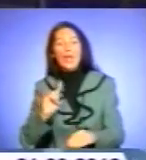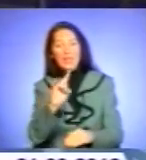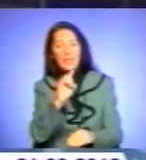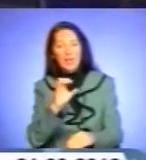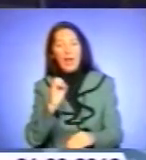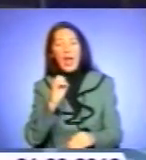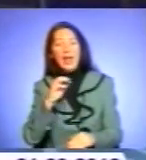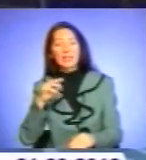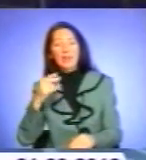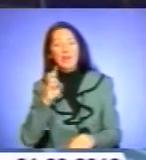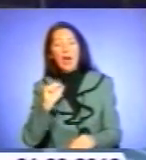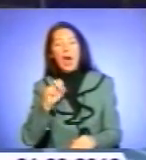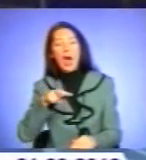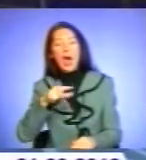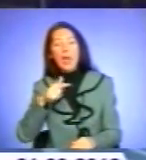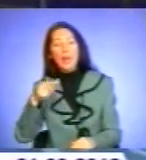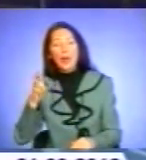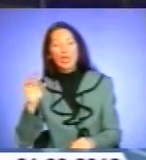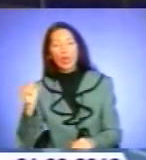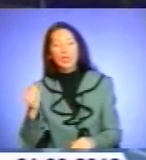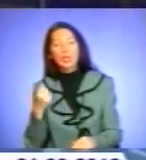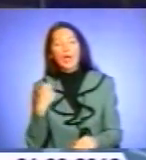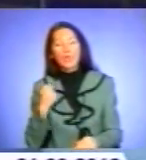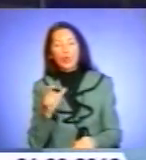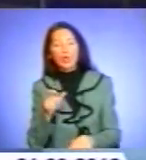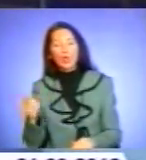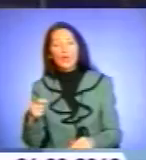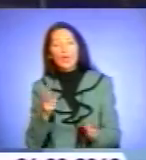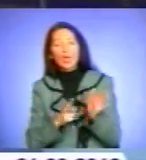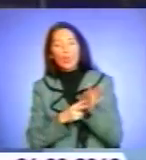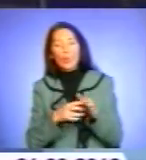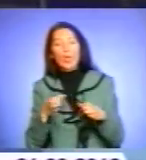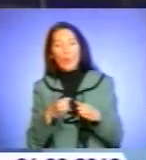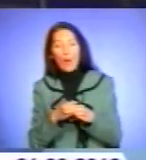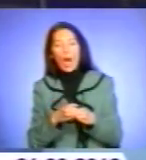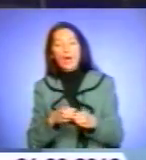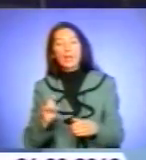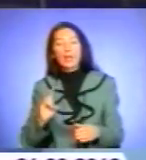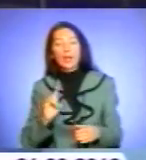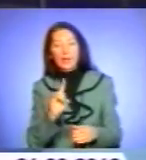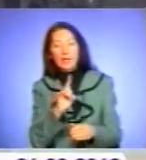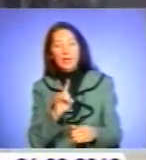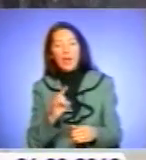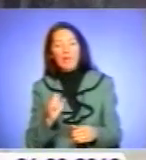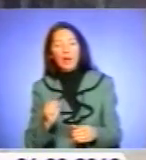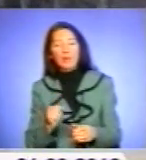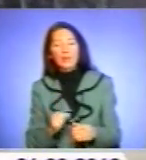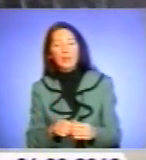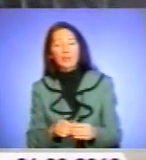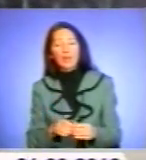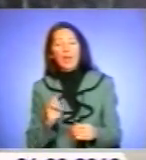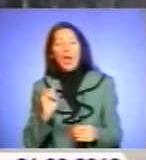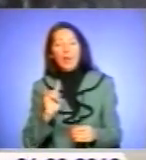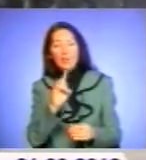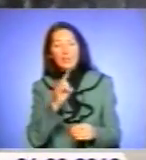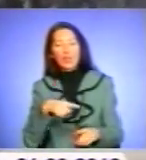«Альбатрос» військовослужбовцям 7-ї бригади тактичної авіації повітряного командування «Захід». Авіаційну